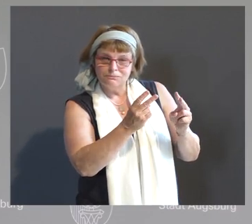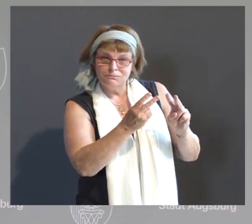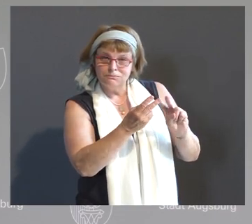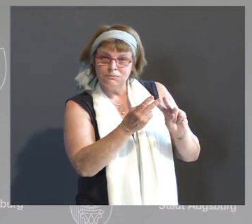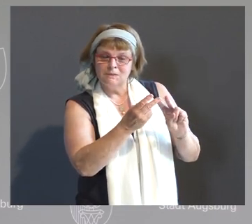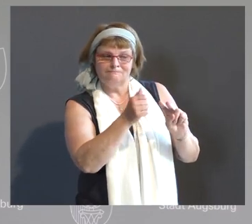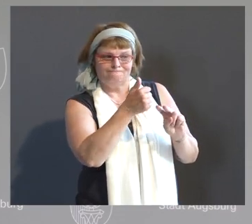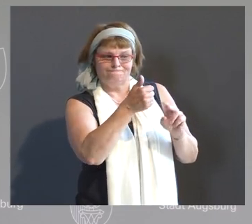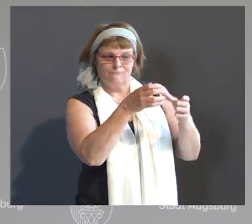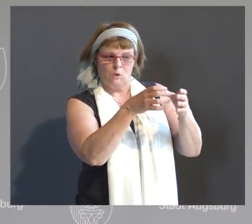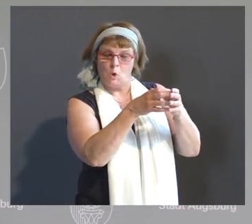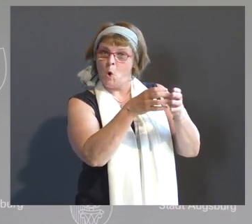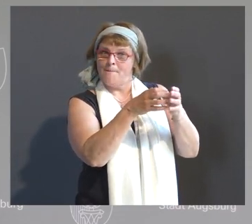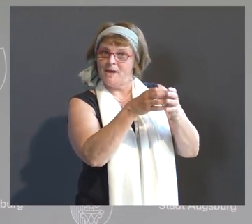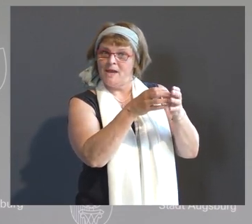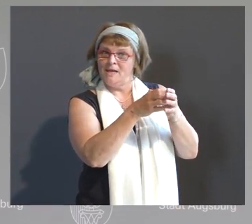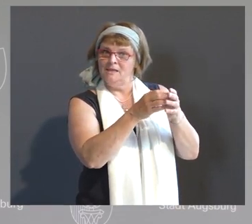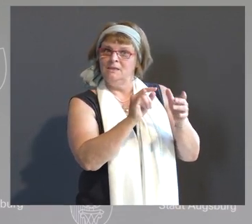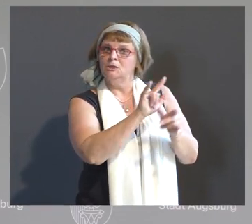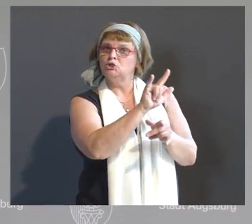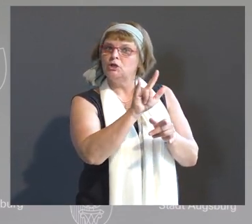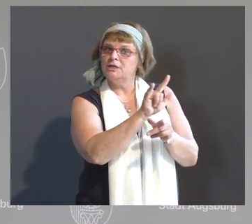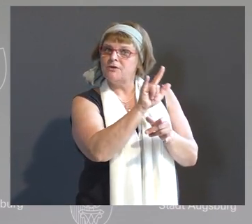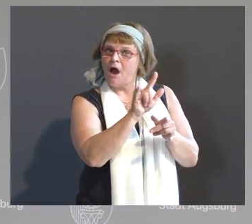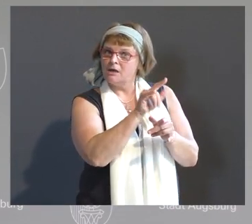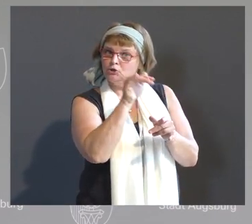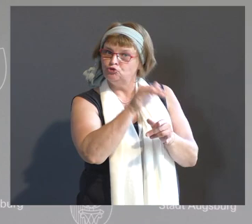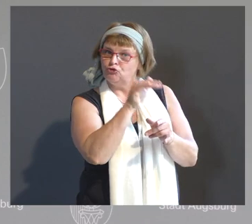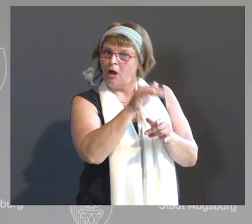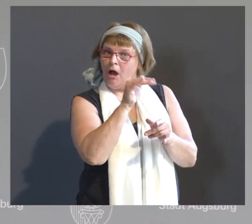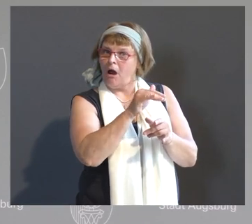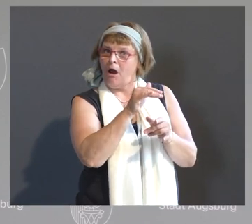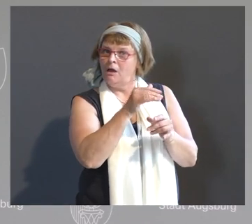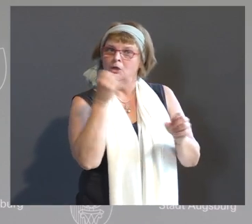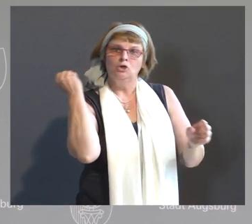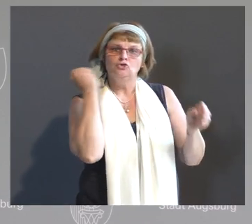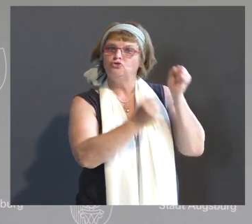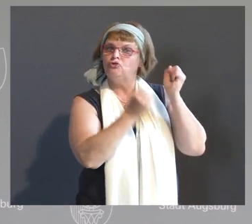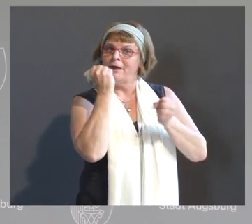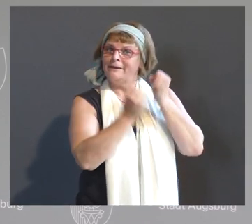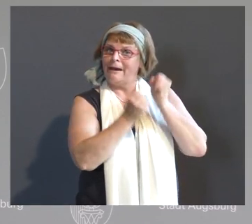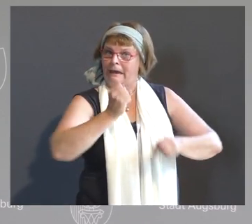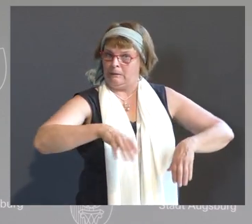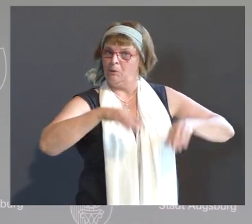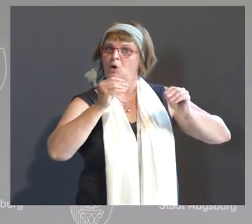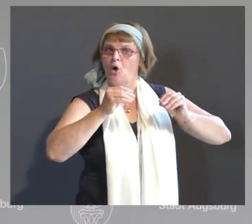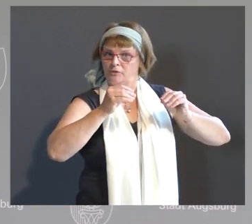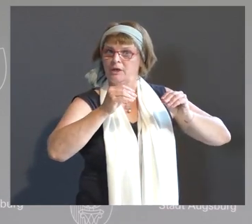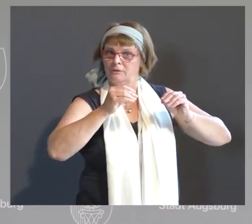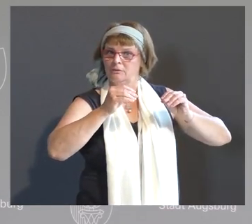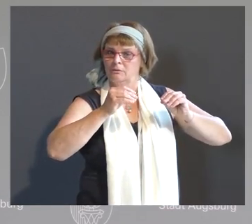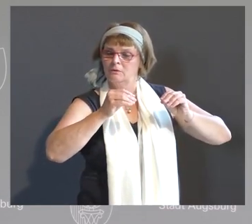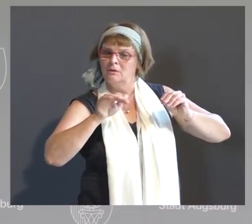Gruppe eine Schlägerei an. Die Polizeibeamten versuchen das in den